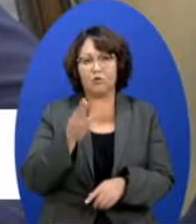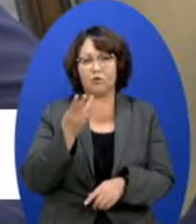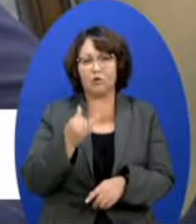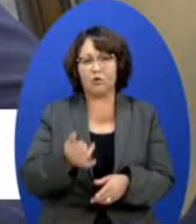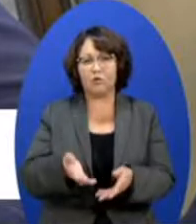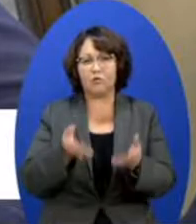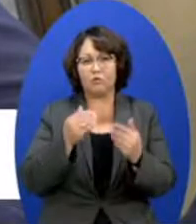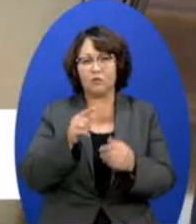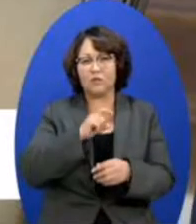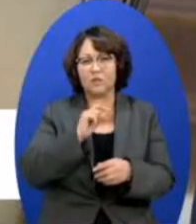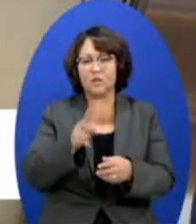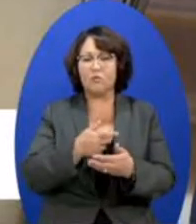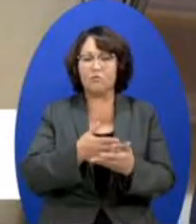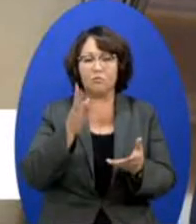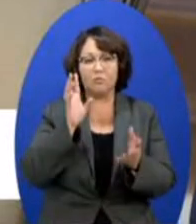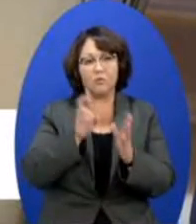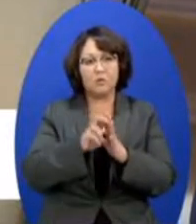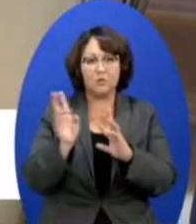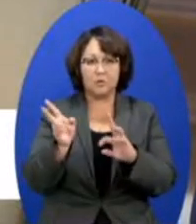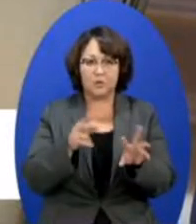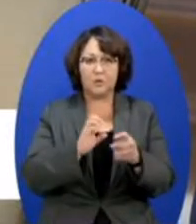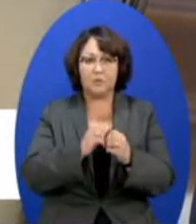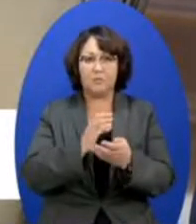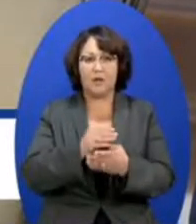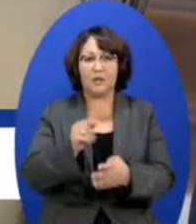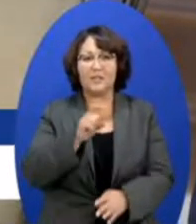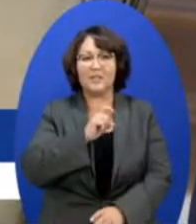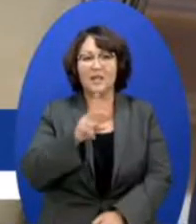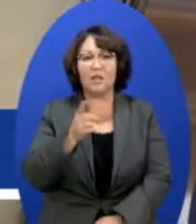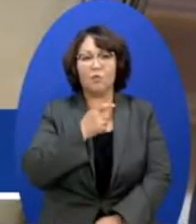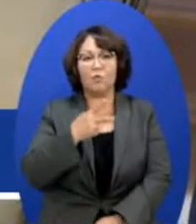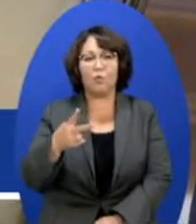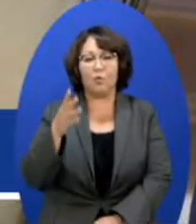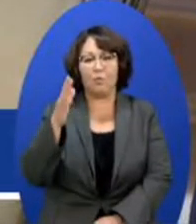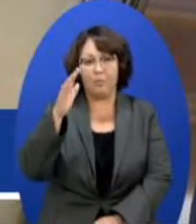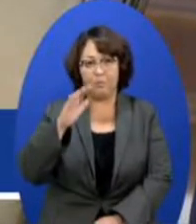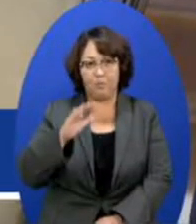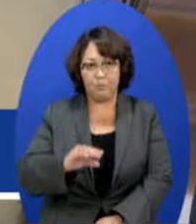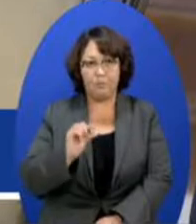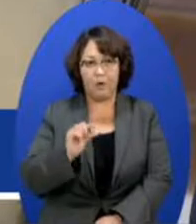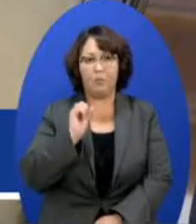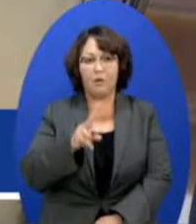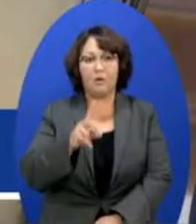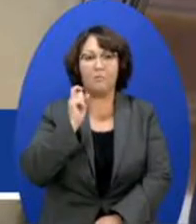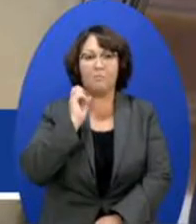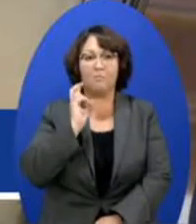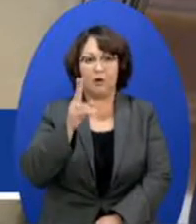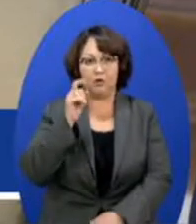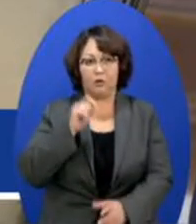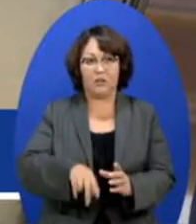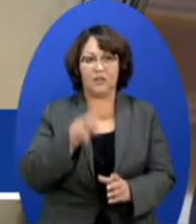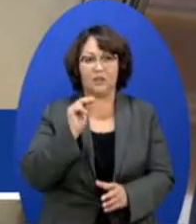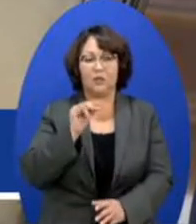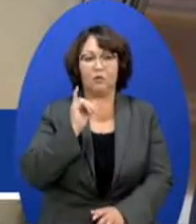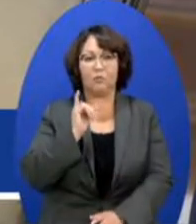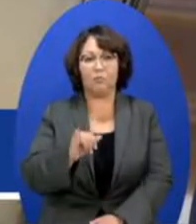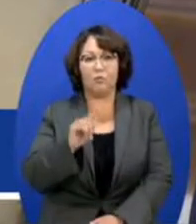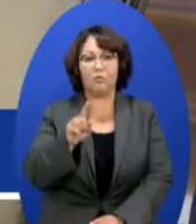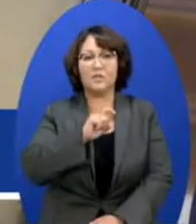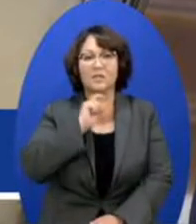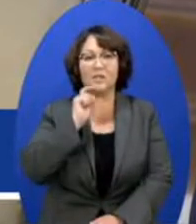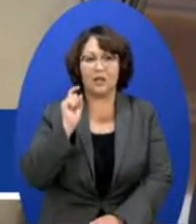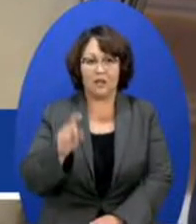ажиллаж байгаа хэд хэдэн төрлийн судалгаа хийж байна. Зээлийн хүү бага байв л банкнах чанаргүй уу юу одоо муу зээл